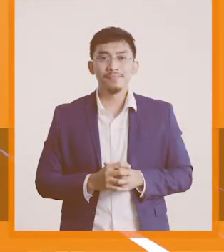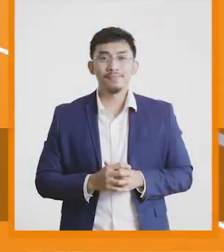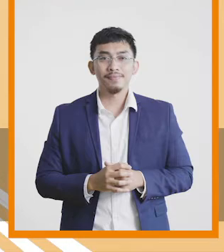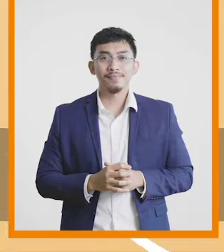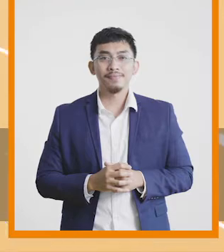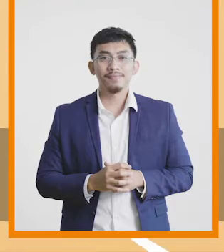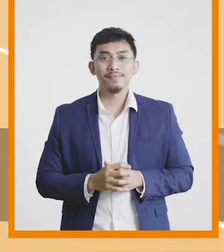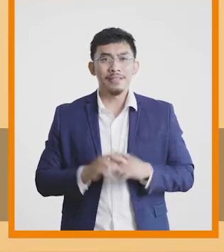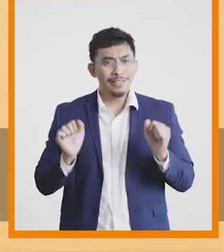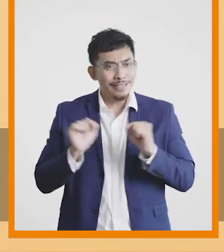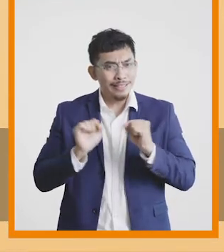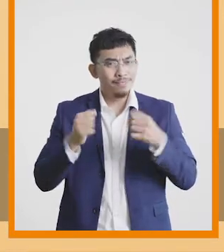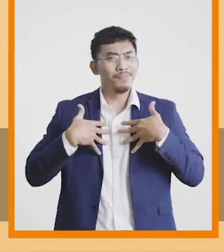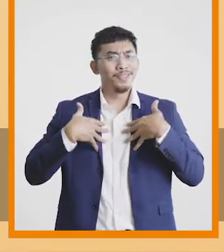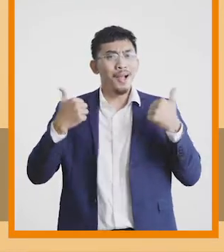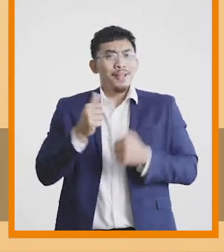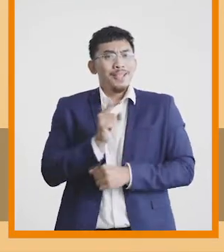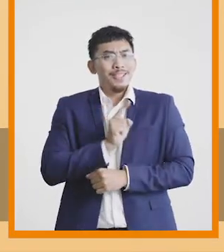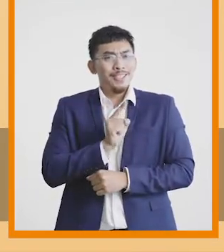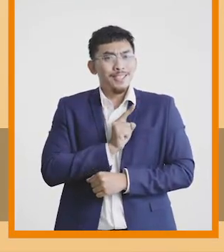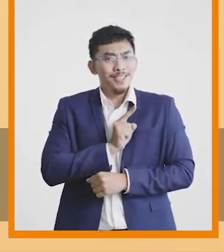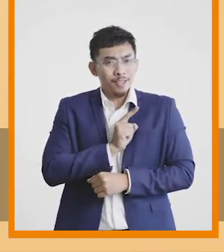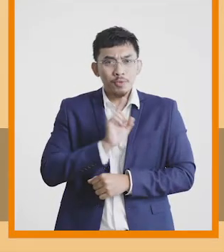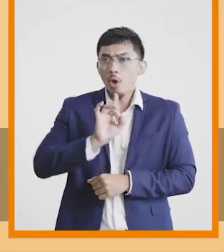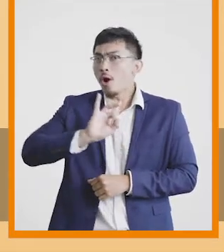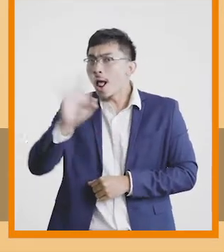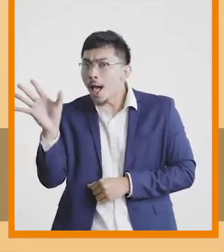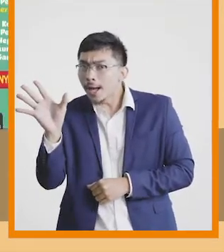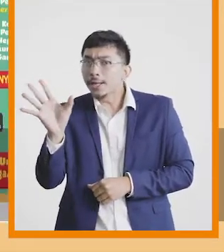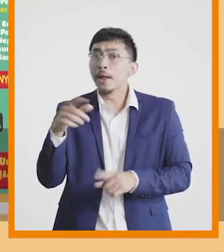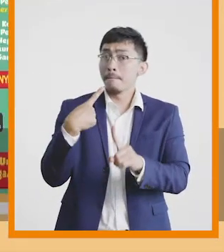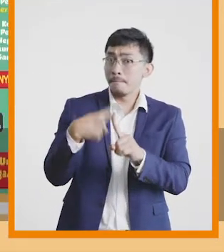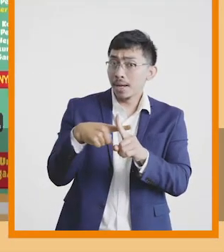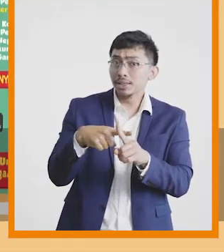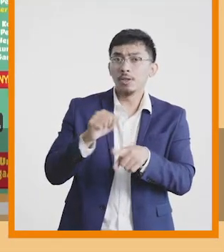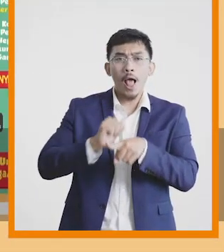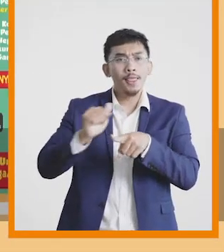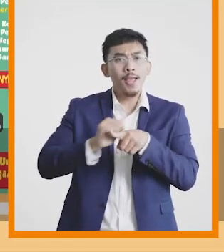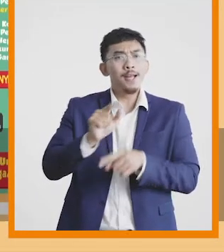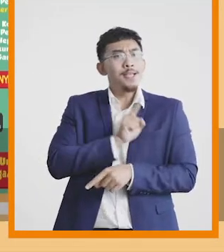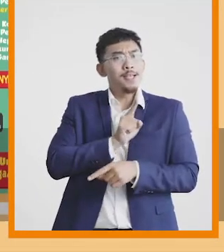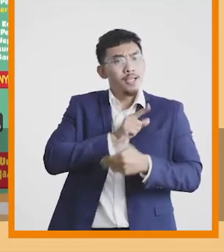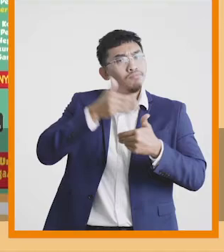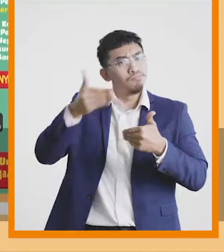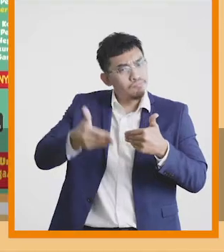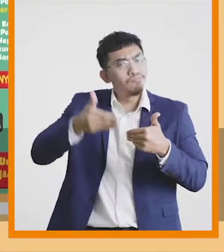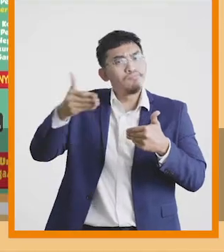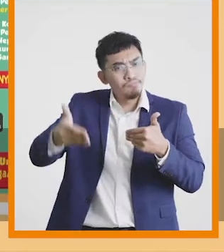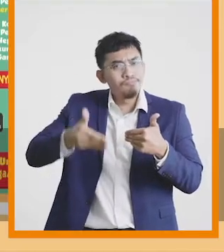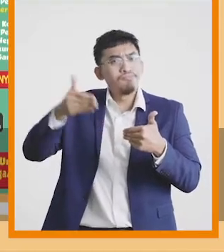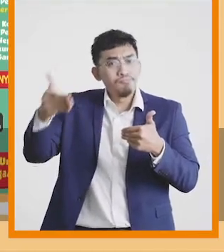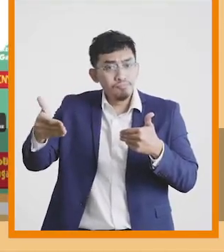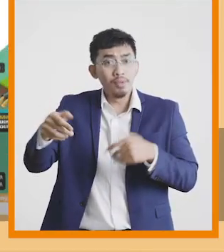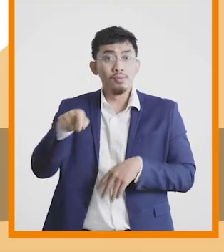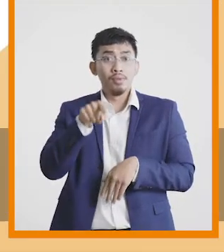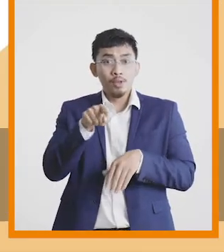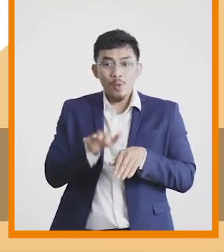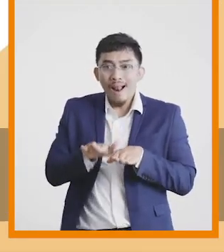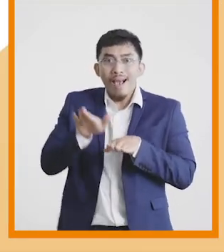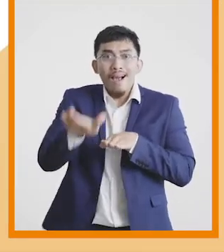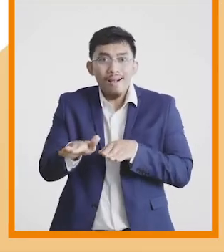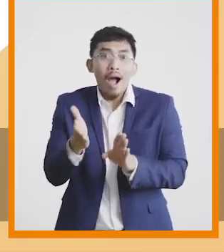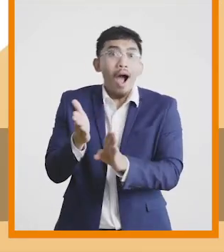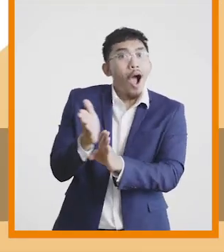Digelis saya gayang angge suang-suang sahal semeton sane sih terus nain iraga, margian simulasi mandiri sane ngelantur miwah